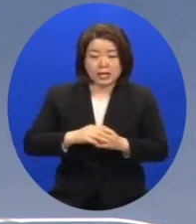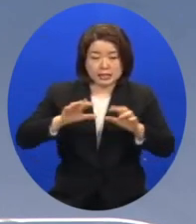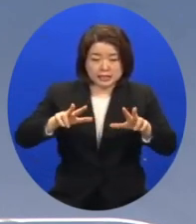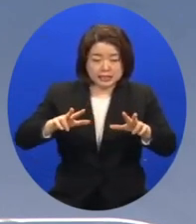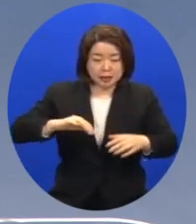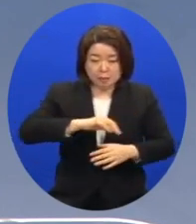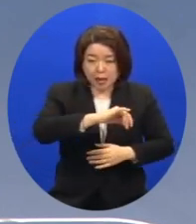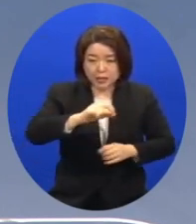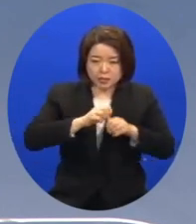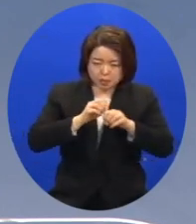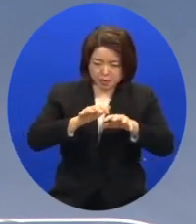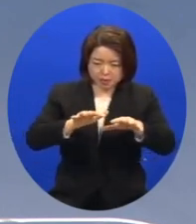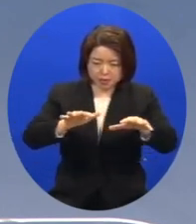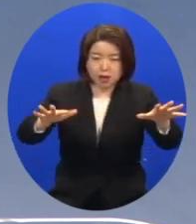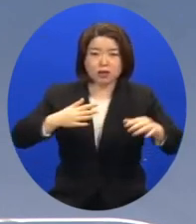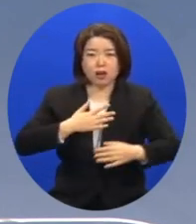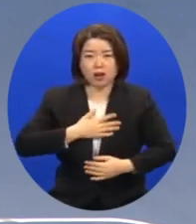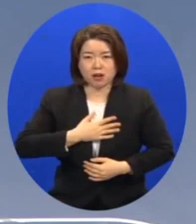걸